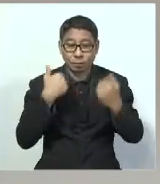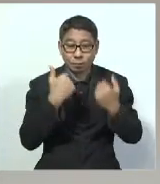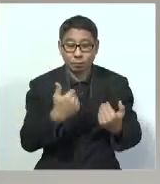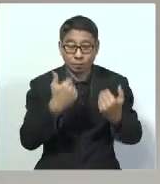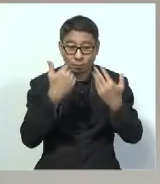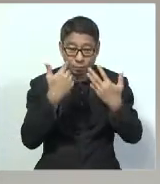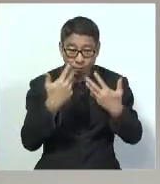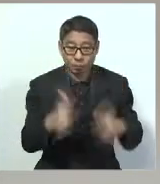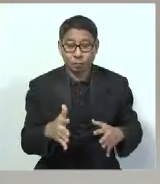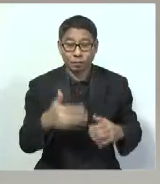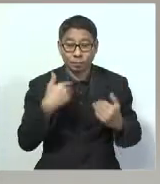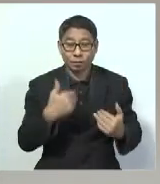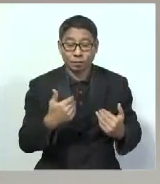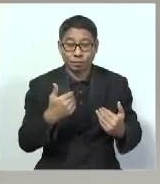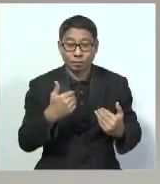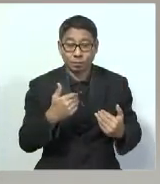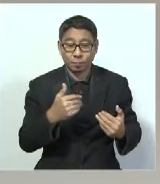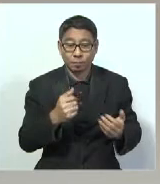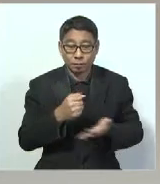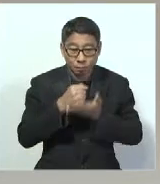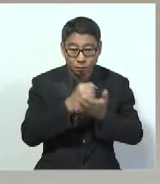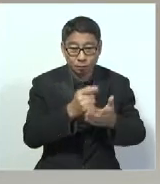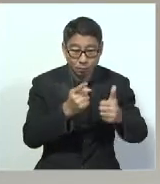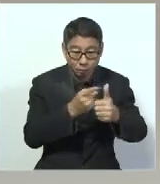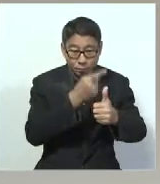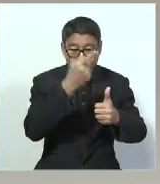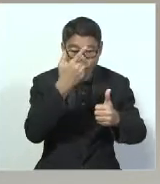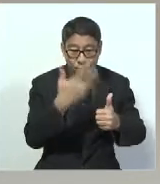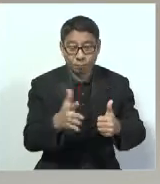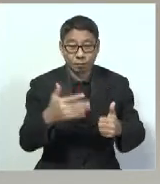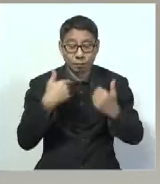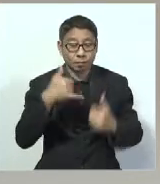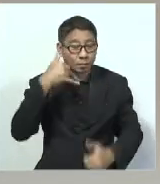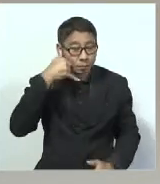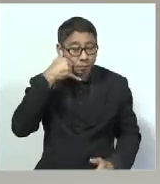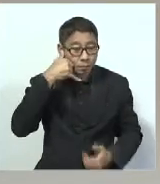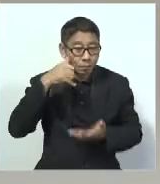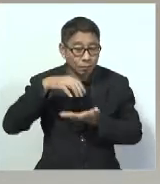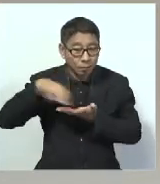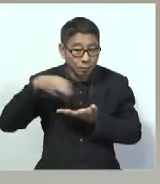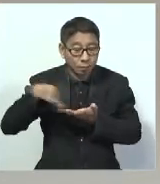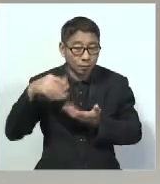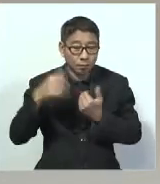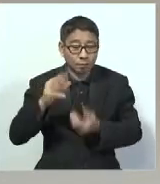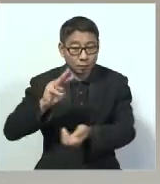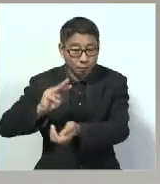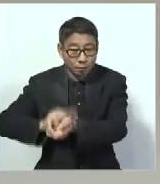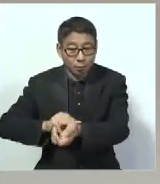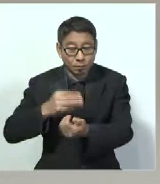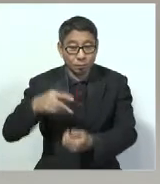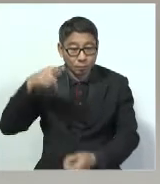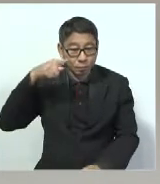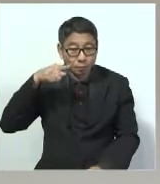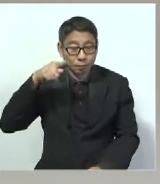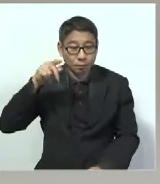ก็หลังจากนั้นคือระหว่างนี้ก็คือได้ปฐมพยาบาลแล้วนะคะหลังจากนั้นก็ได้โทรรายงานแพทย์ที่ปรึกษาทางสัญญกรรมก็คือนายแพทย์พีระ